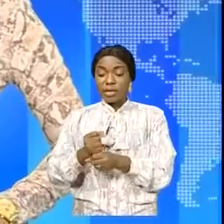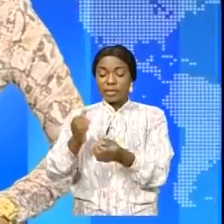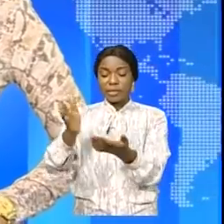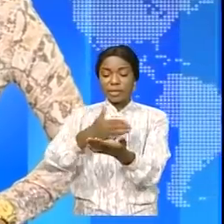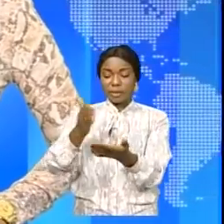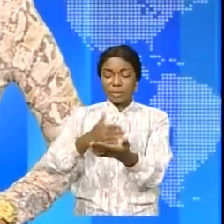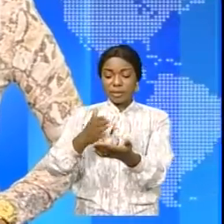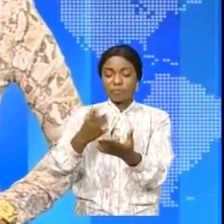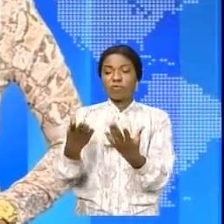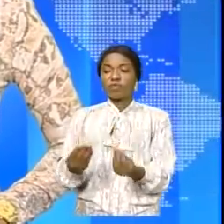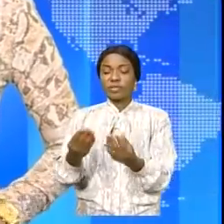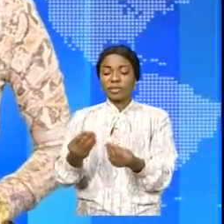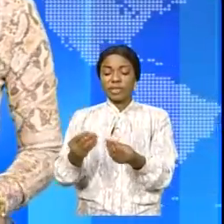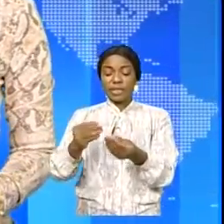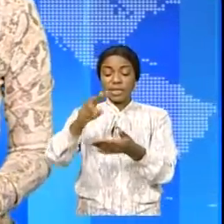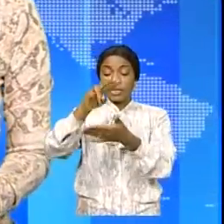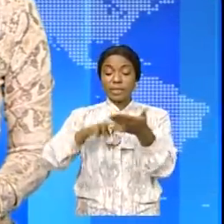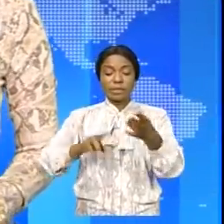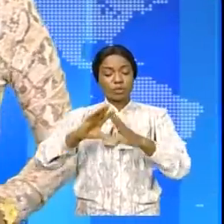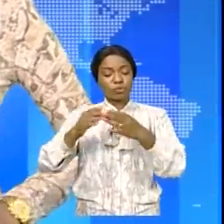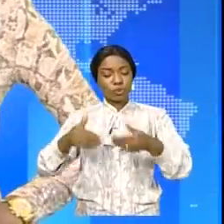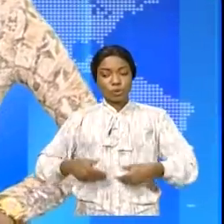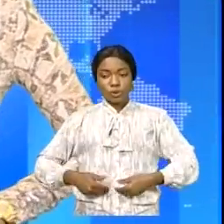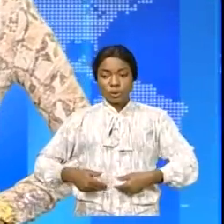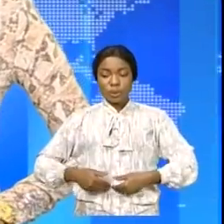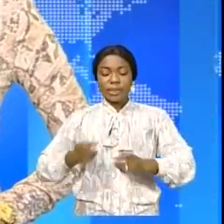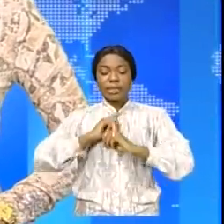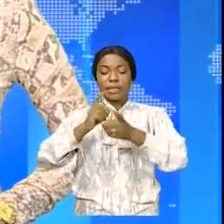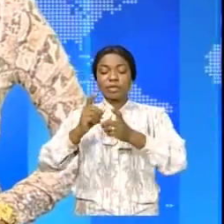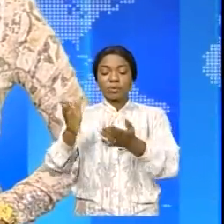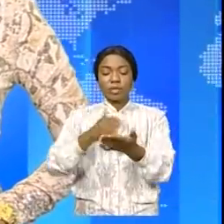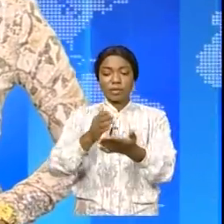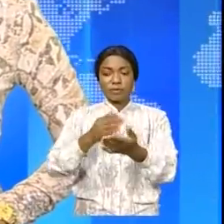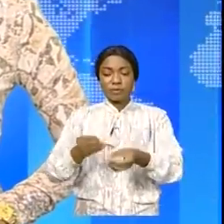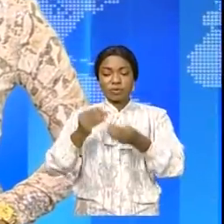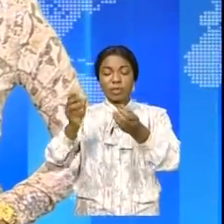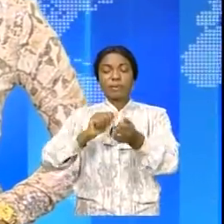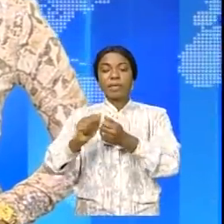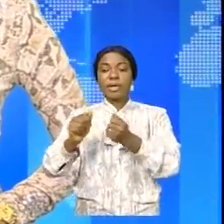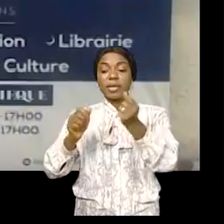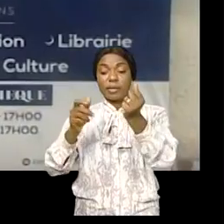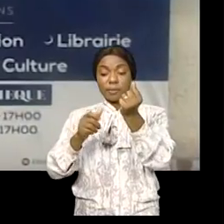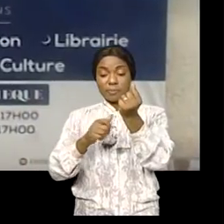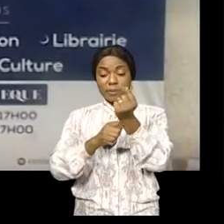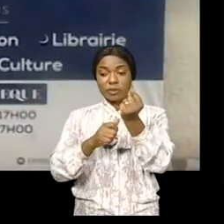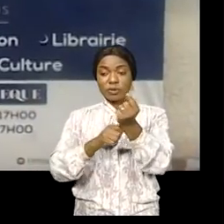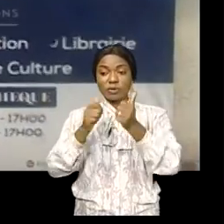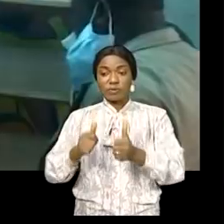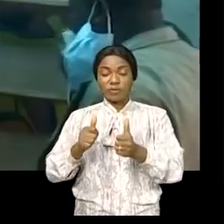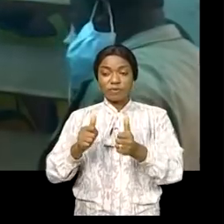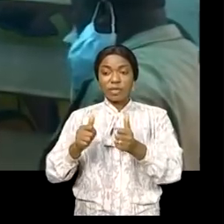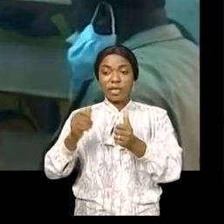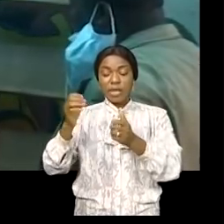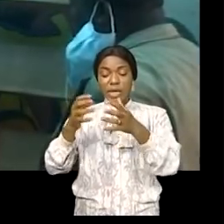faciliter la lecture à tout le jeune Congolais. Ce dont des livres a été mobilisé par la diaspora congolaise. Toutes les